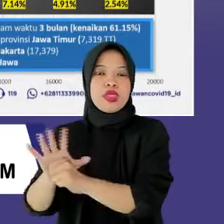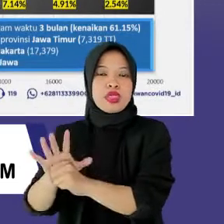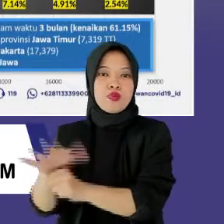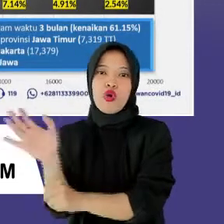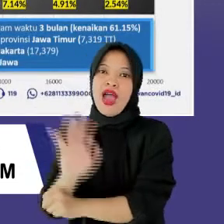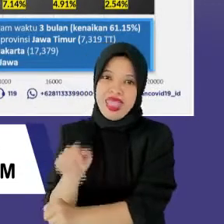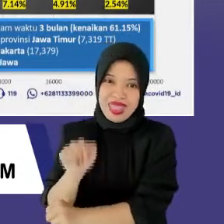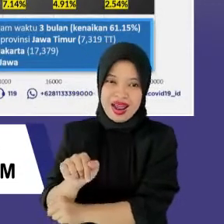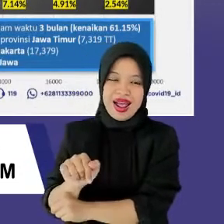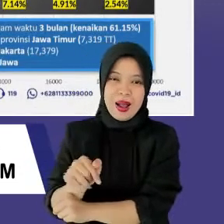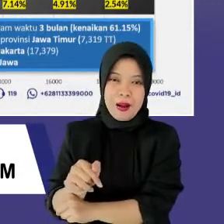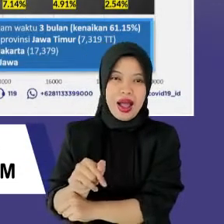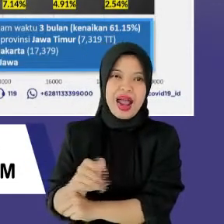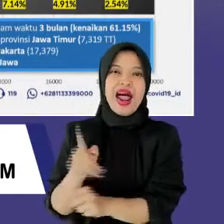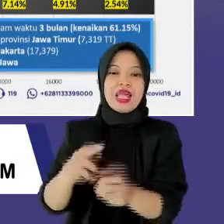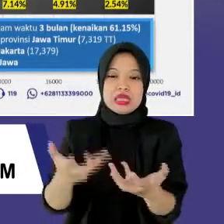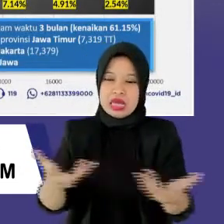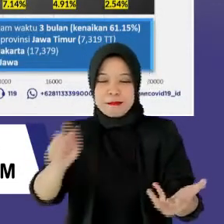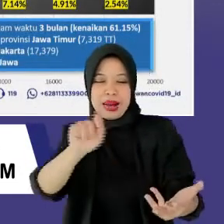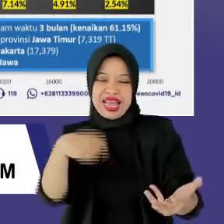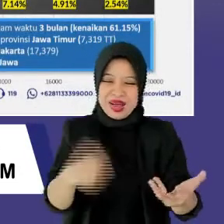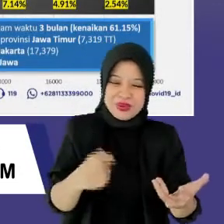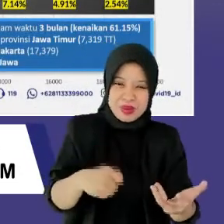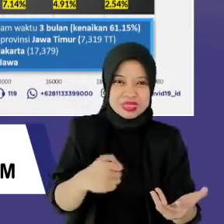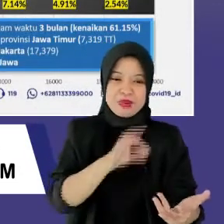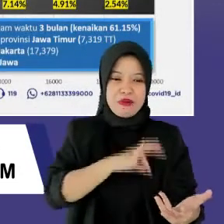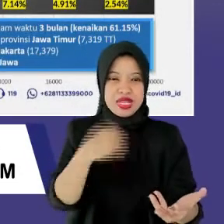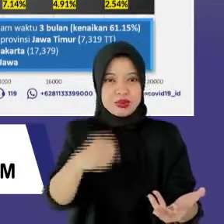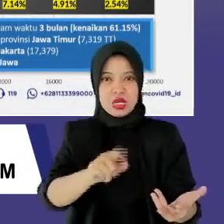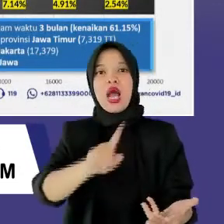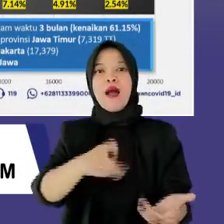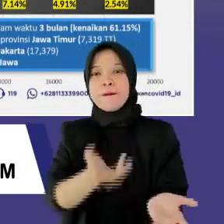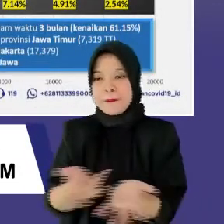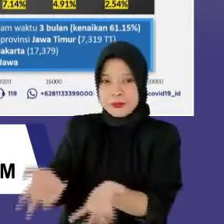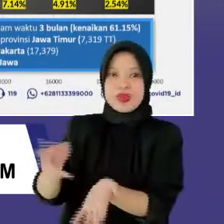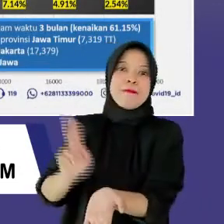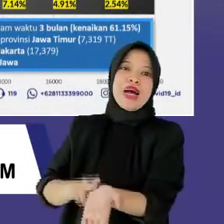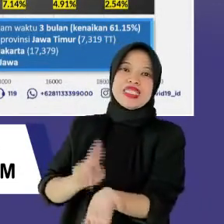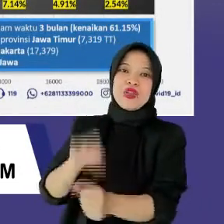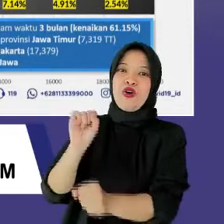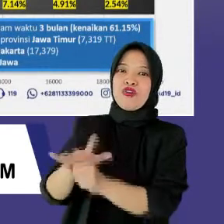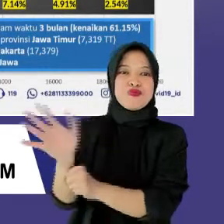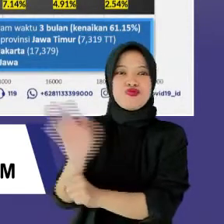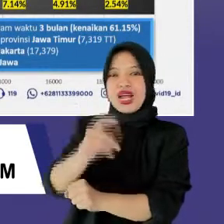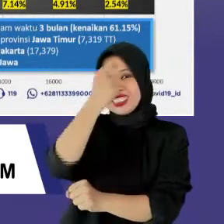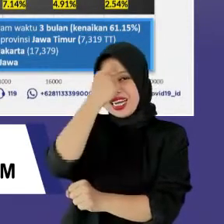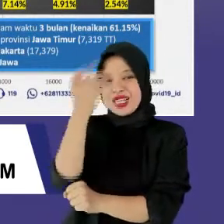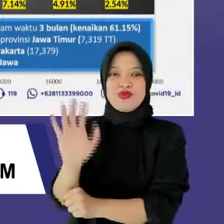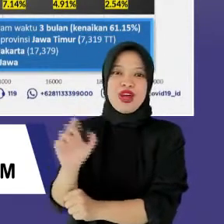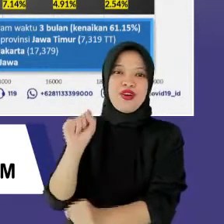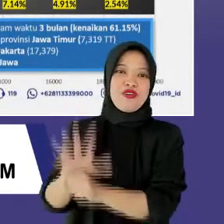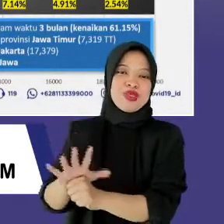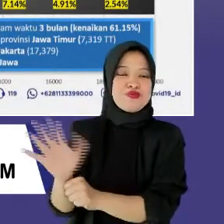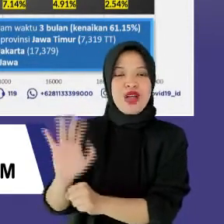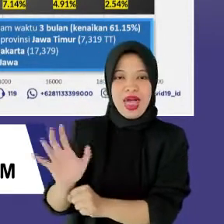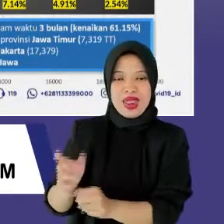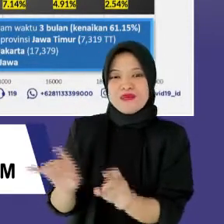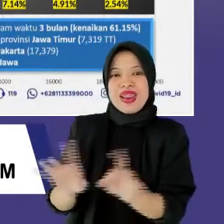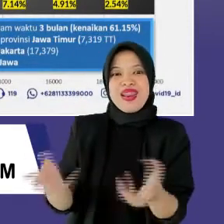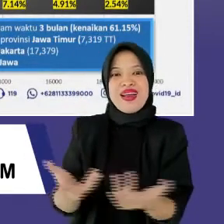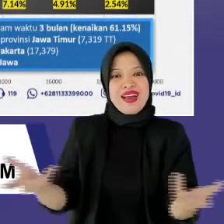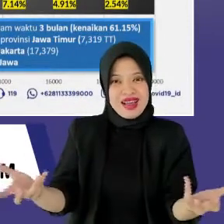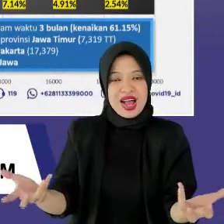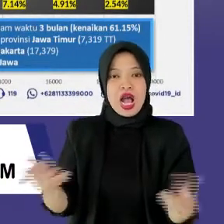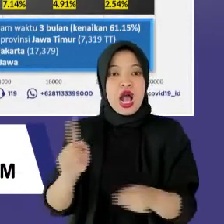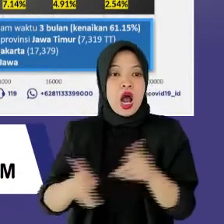sekali. Jadi, daripada tidak dipergunakan gitu ya, lebih baik digunakan untuk pasien-pasien non-COVID. Jadi berarti